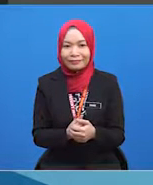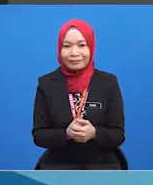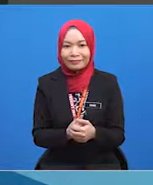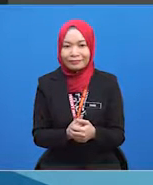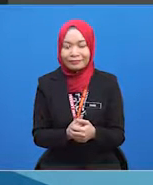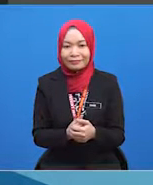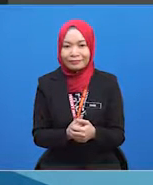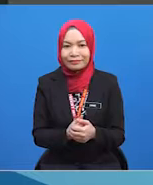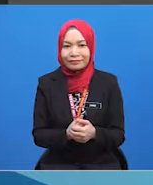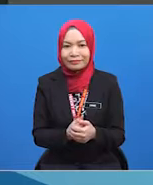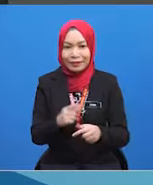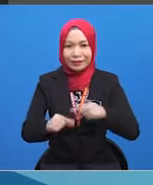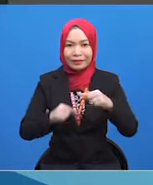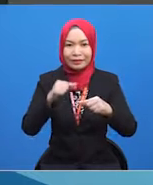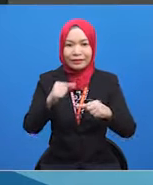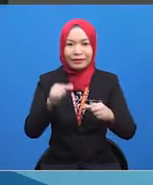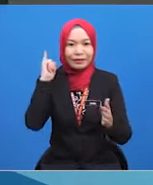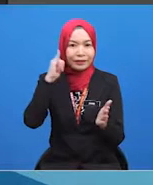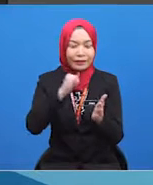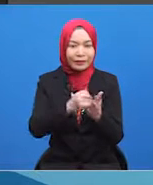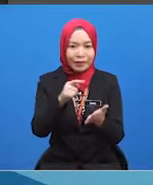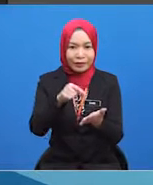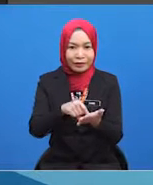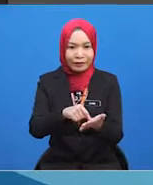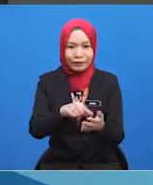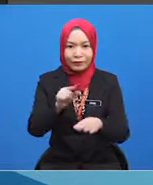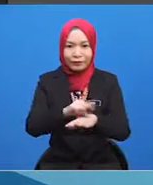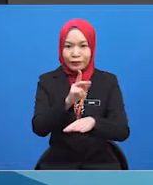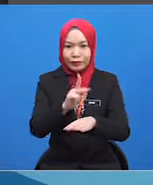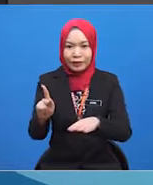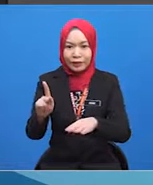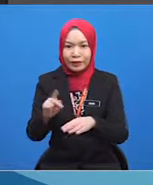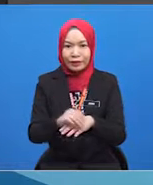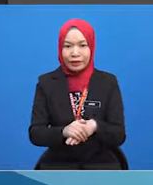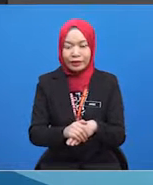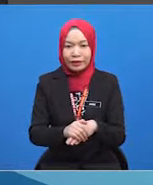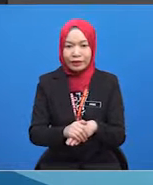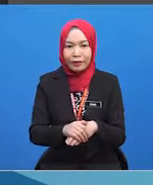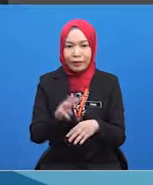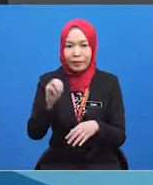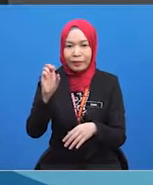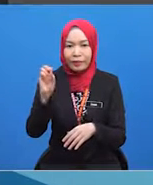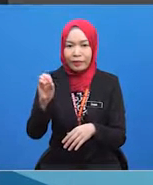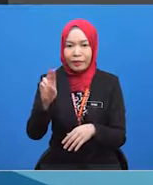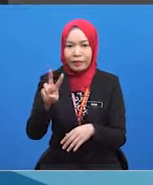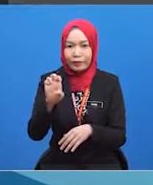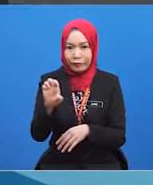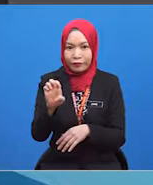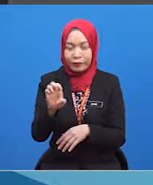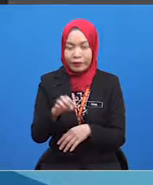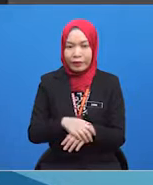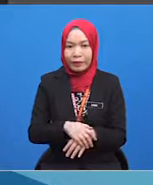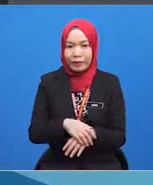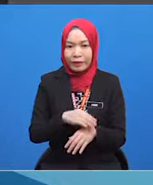Kemudian, gerakkan imej tersebut menggunakan Move Tool ke paparan imej burung